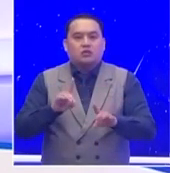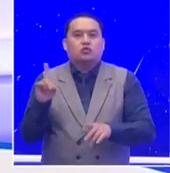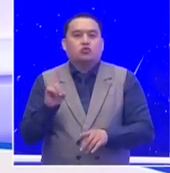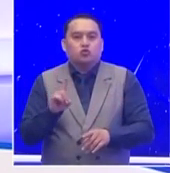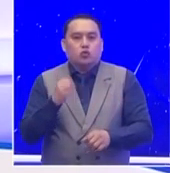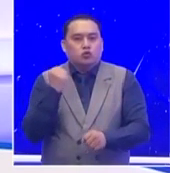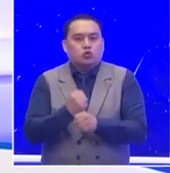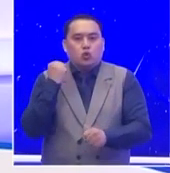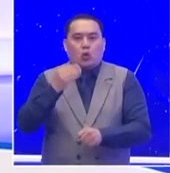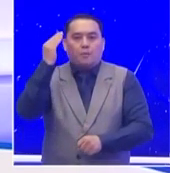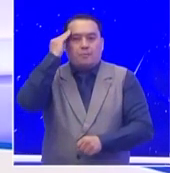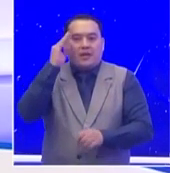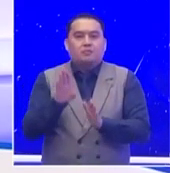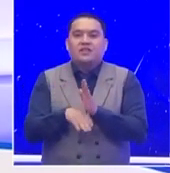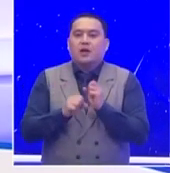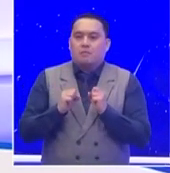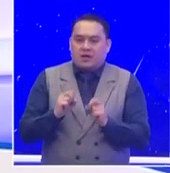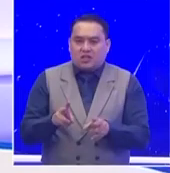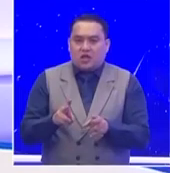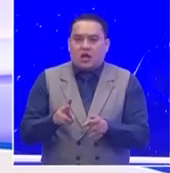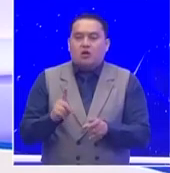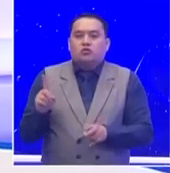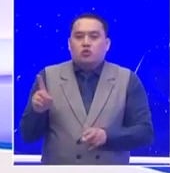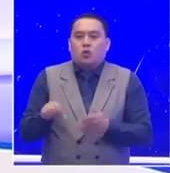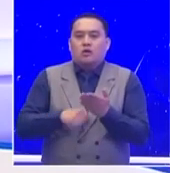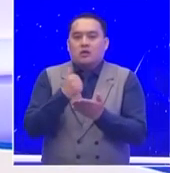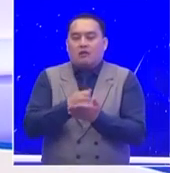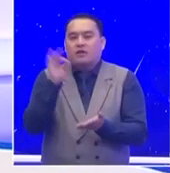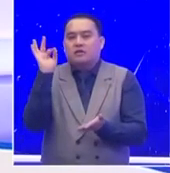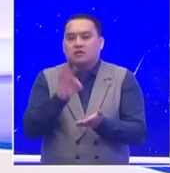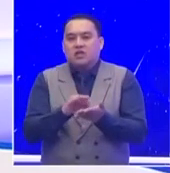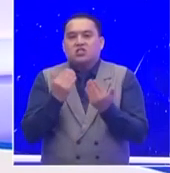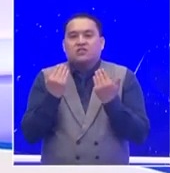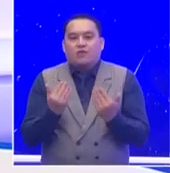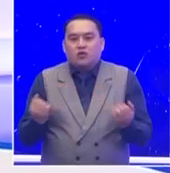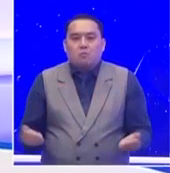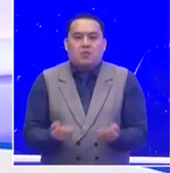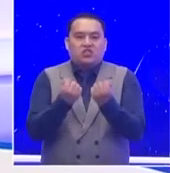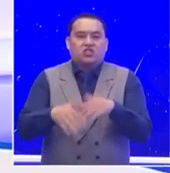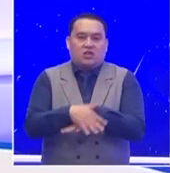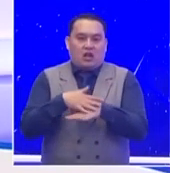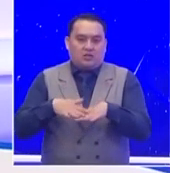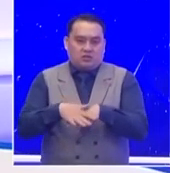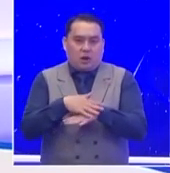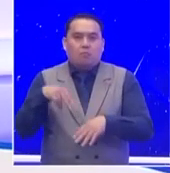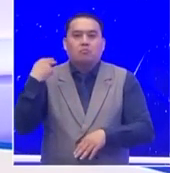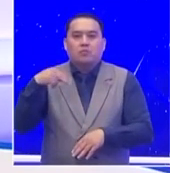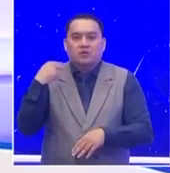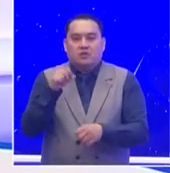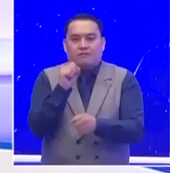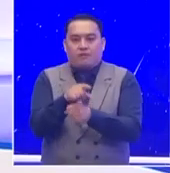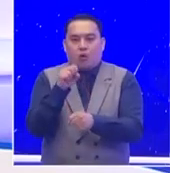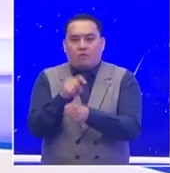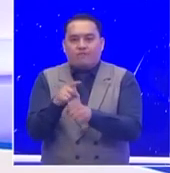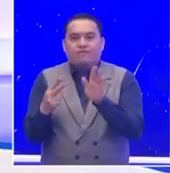необходимость строгого соблюдения мер безопасности. Однако главная задача на сегодняшний день – поддержка населения. Президент четко